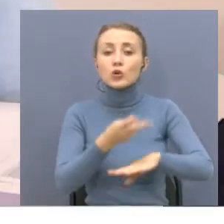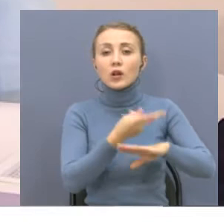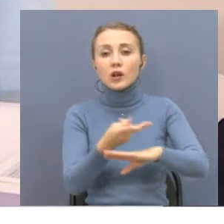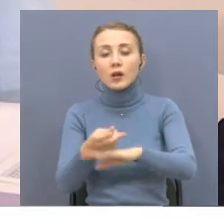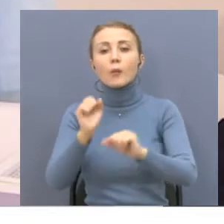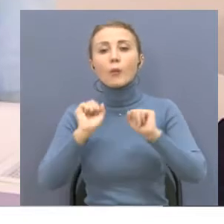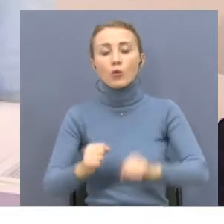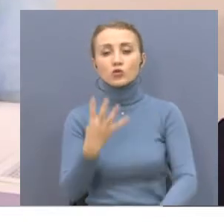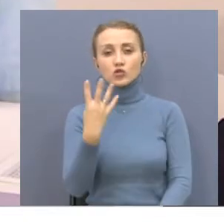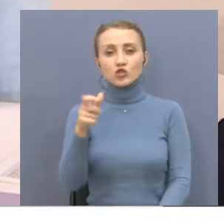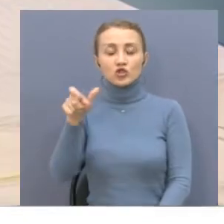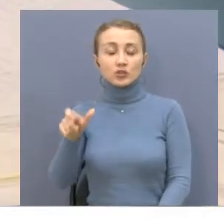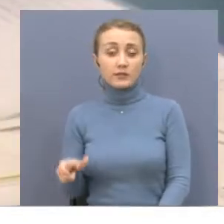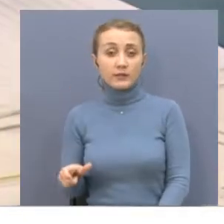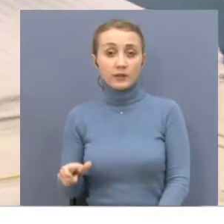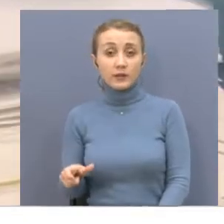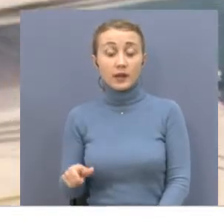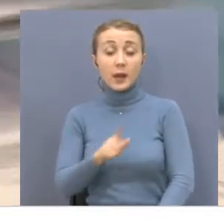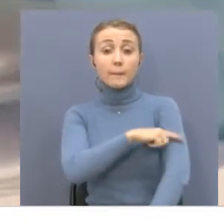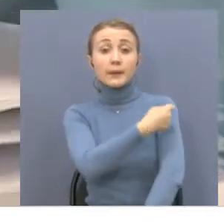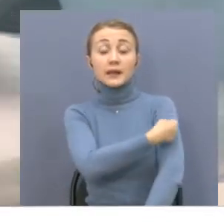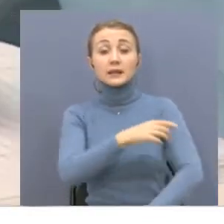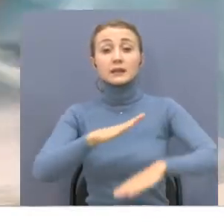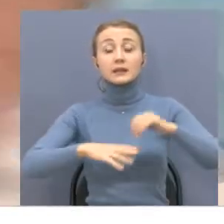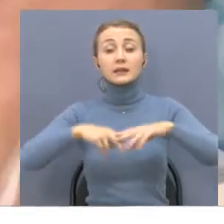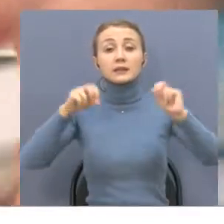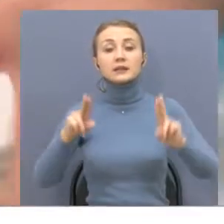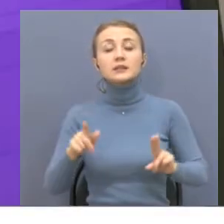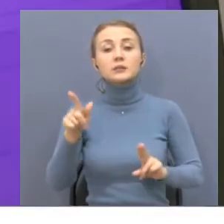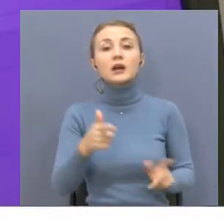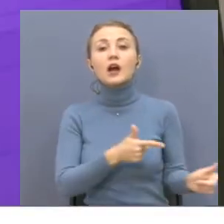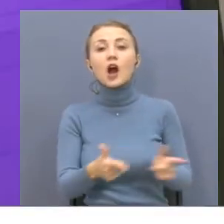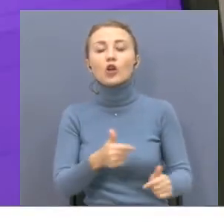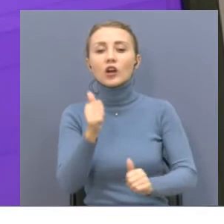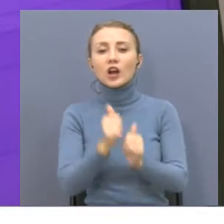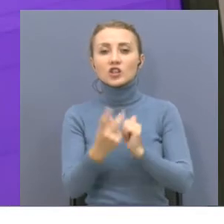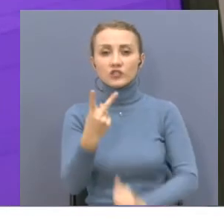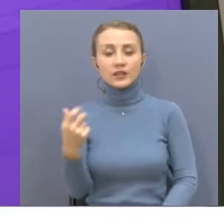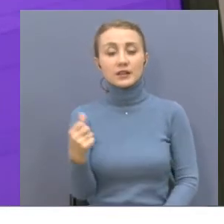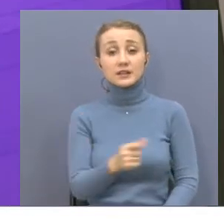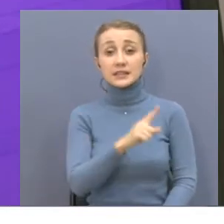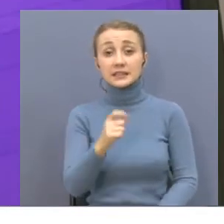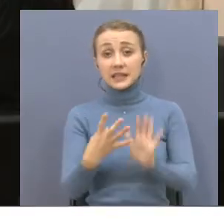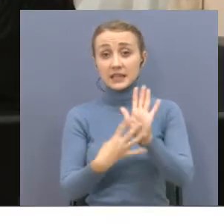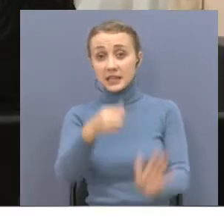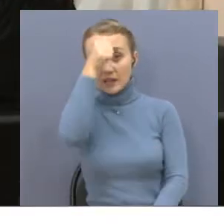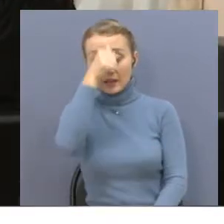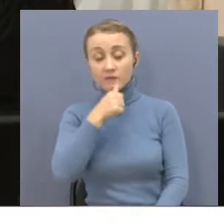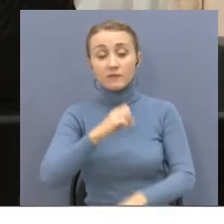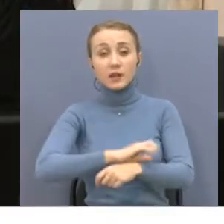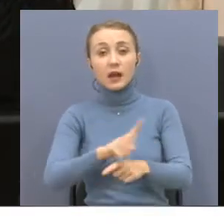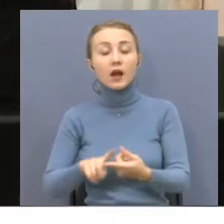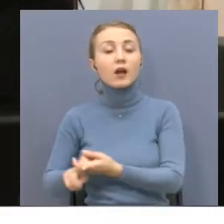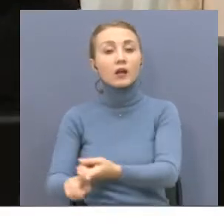мезетте 4 пациентті емдеу мүмкіндігі бар. Медицина мамандары әр 2 апта сайын қайта жасақталып отырады. 9 ай ішінде